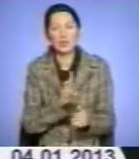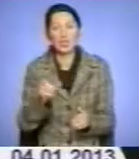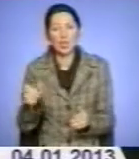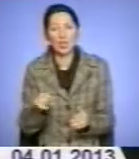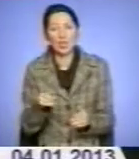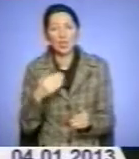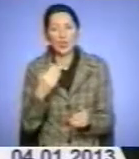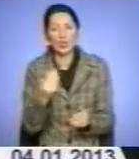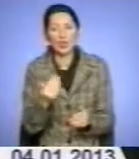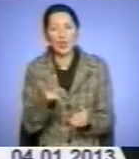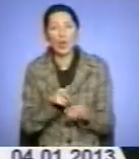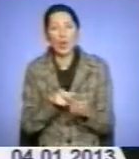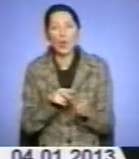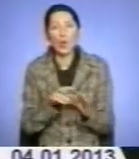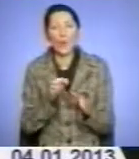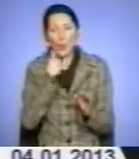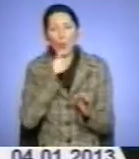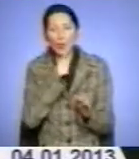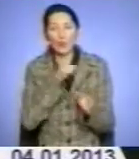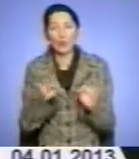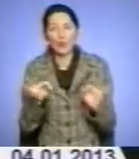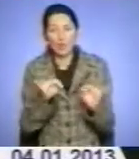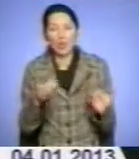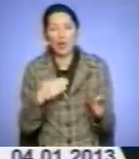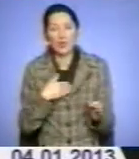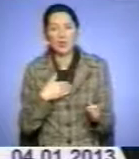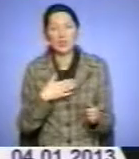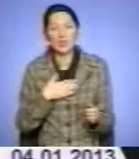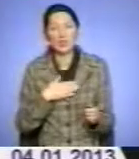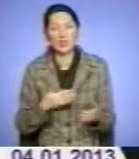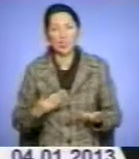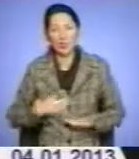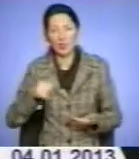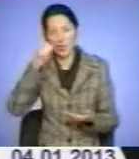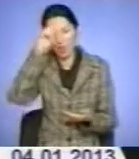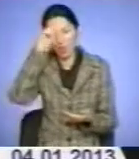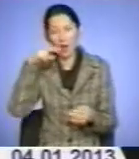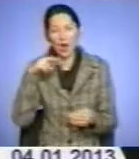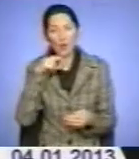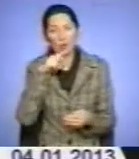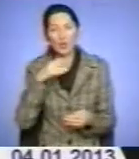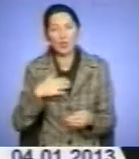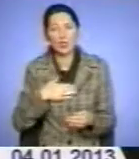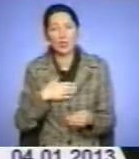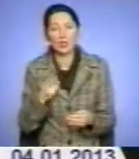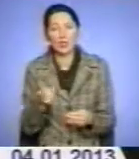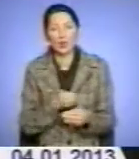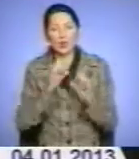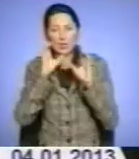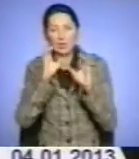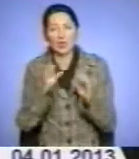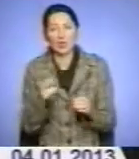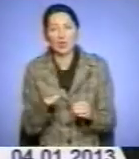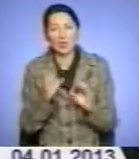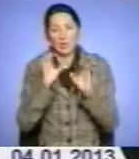щоб посповідав нас в наших життєвих всіх гріхах, помилках чи наших беззаконнях, котрі ми робимо